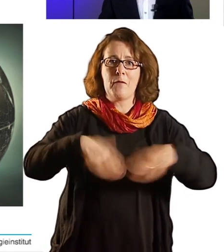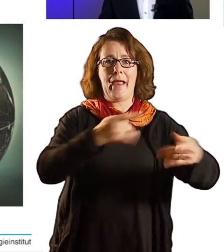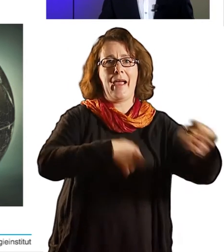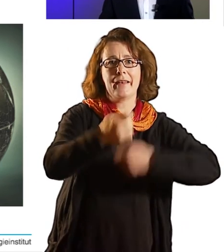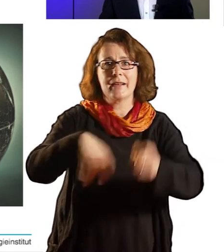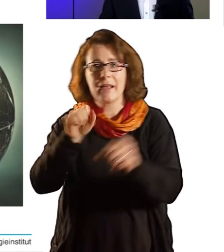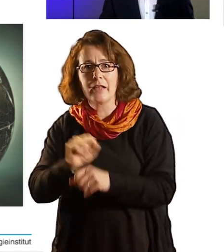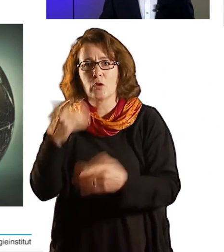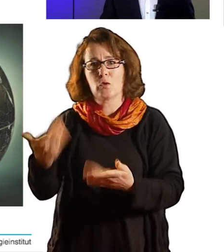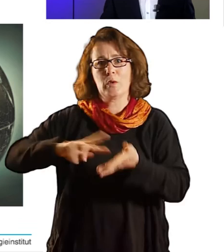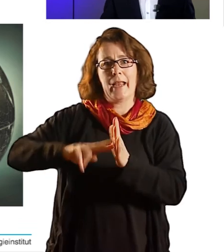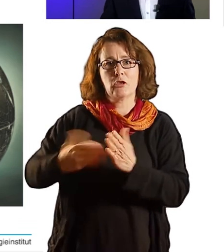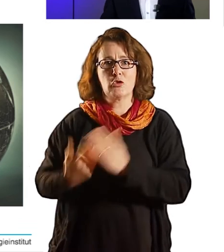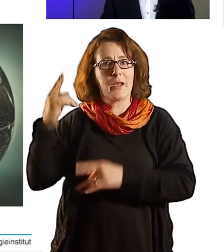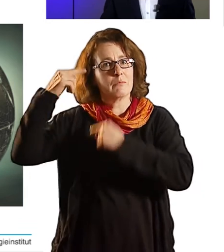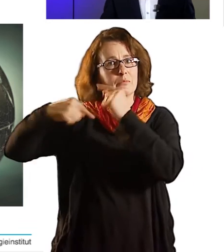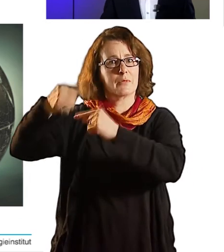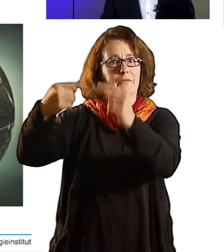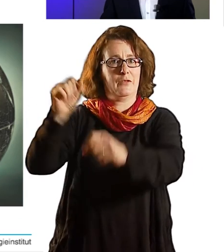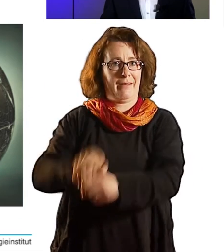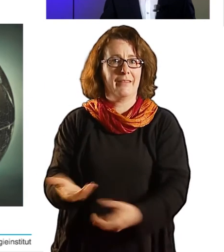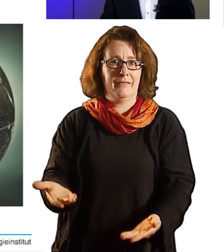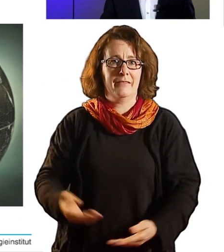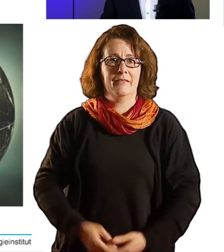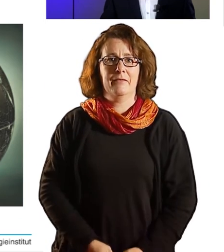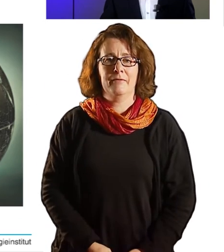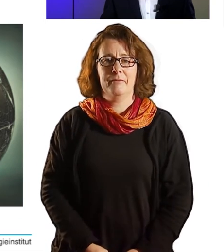und technologische Innovationen ermöglicht.